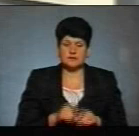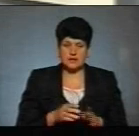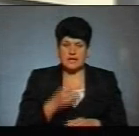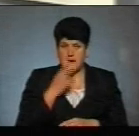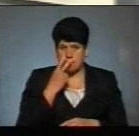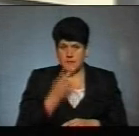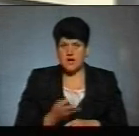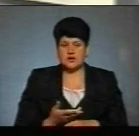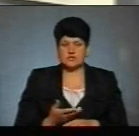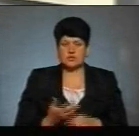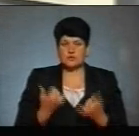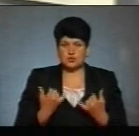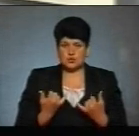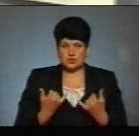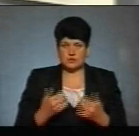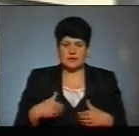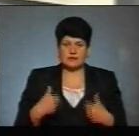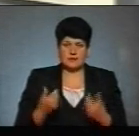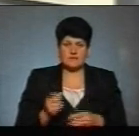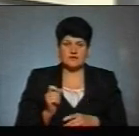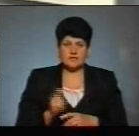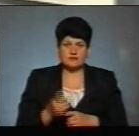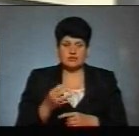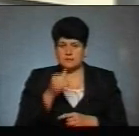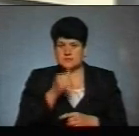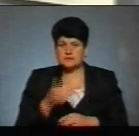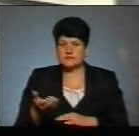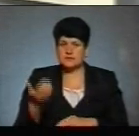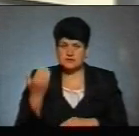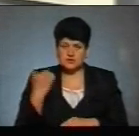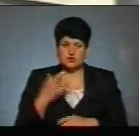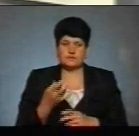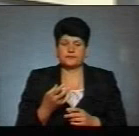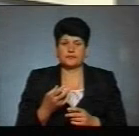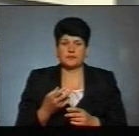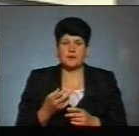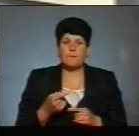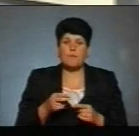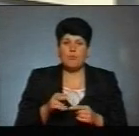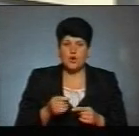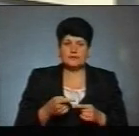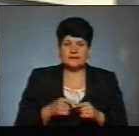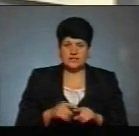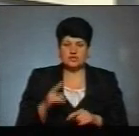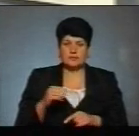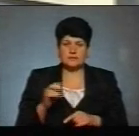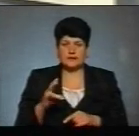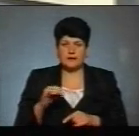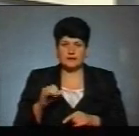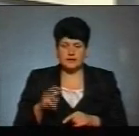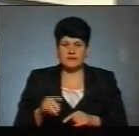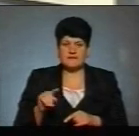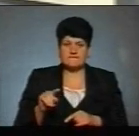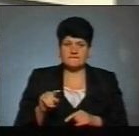бачив, сьогодні я дав вказівку ще місяць тому про те, що не виключено, хоча по технічним даним і технічним вимогам